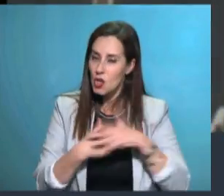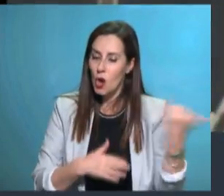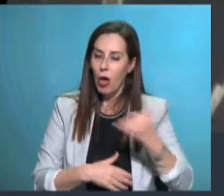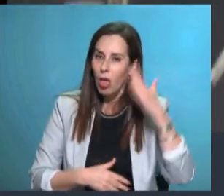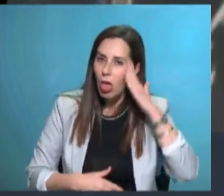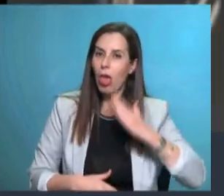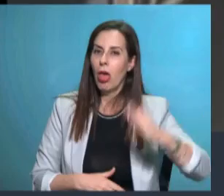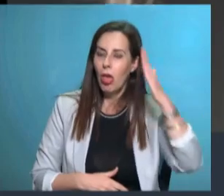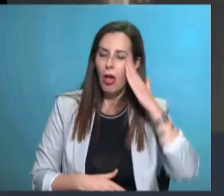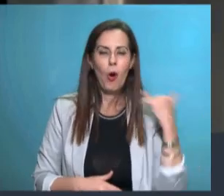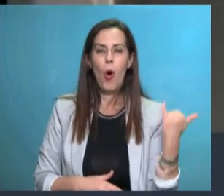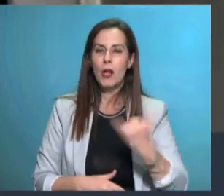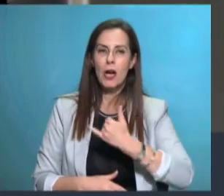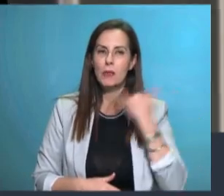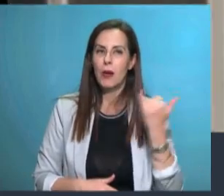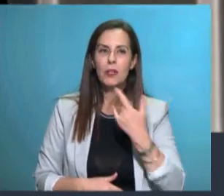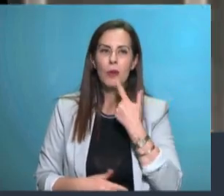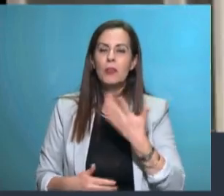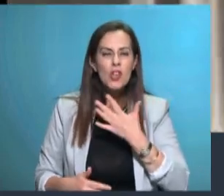עליהם, ומדברת כאילו